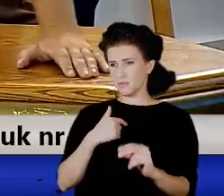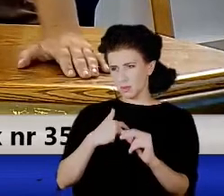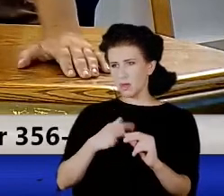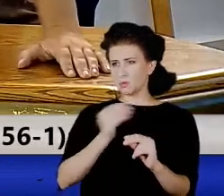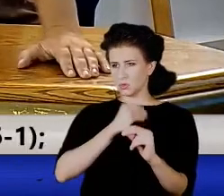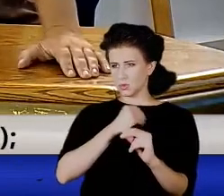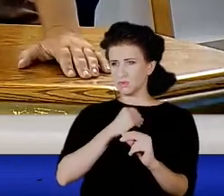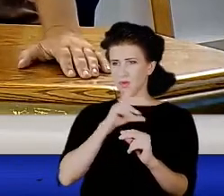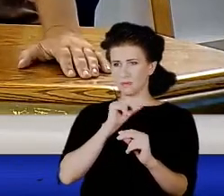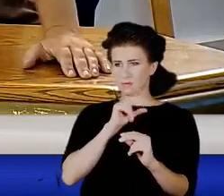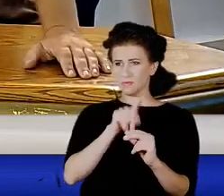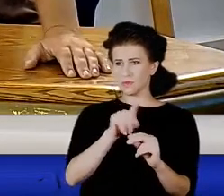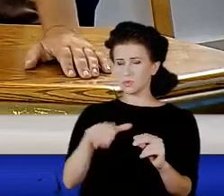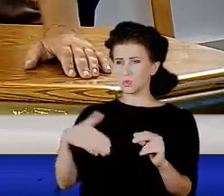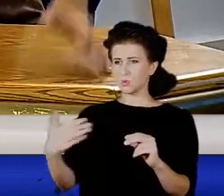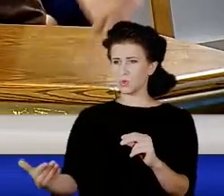do strony,